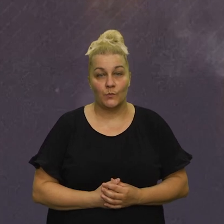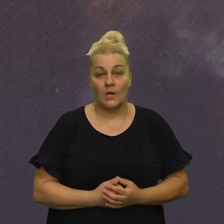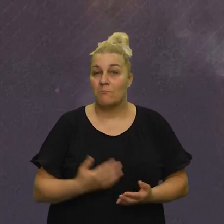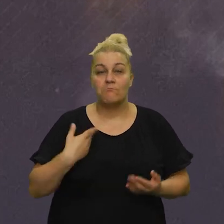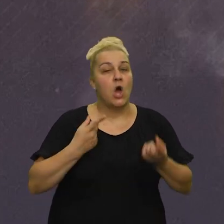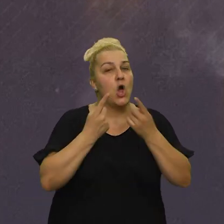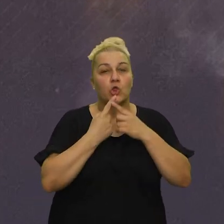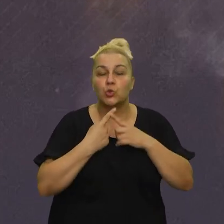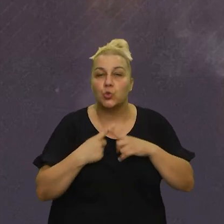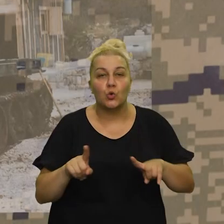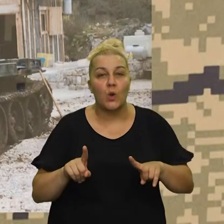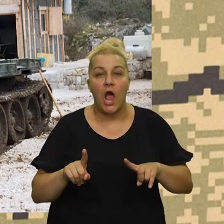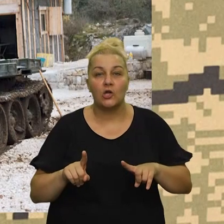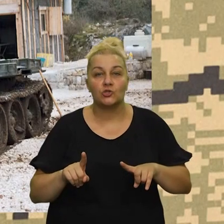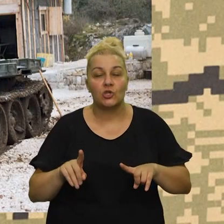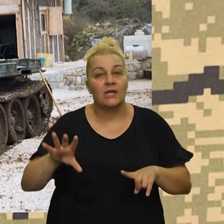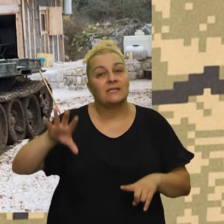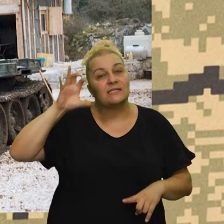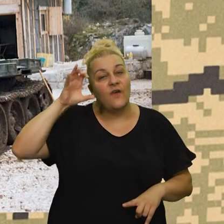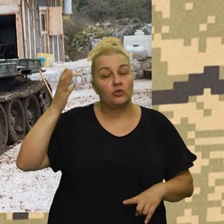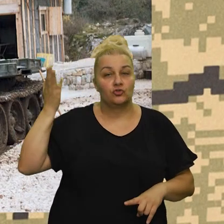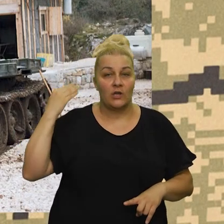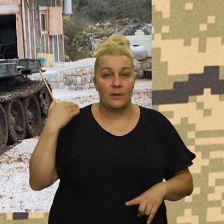sasvim drugačije poimali to